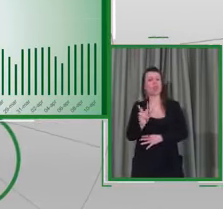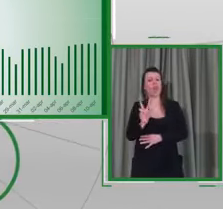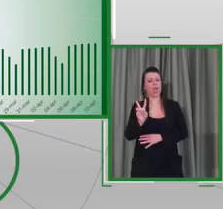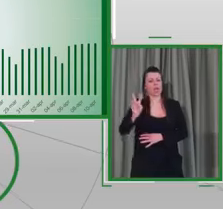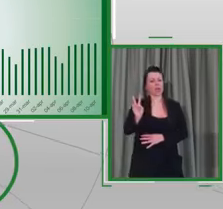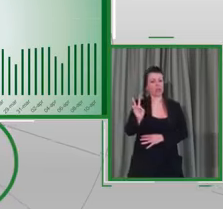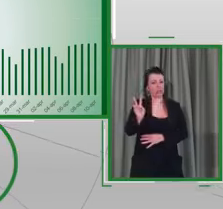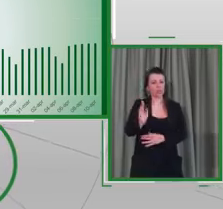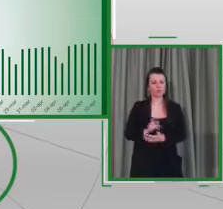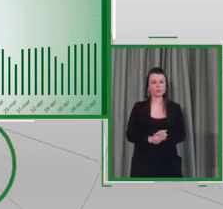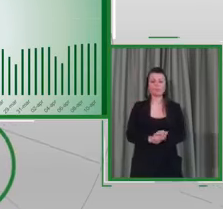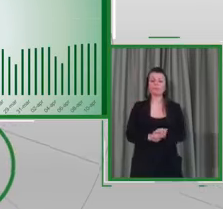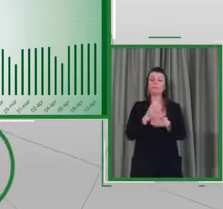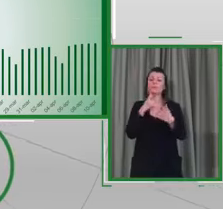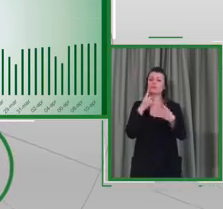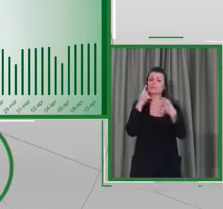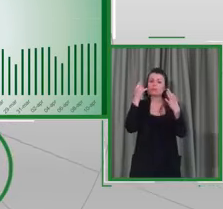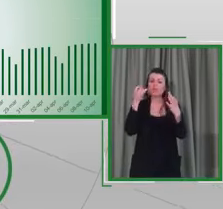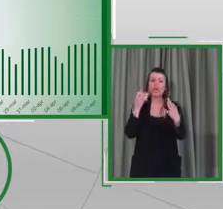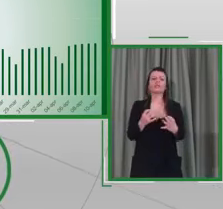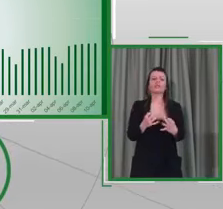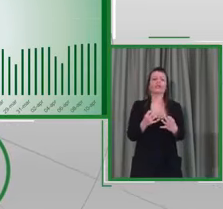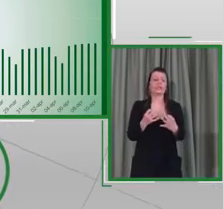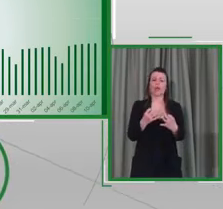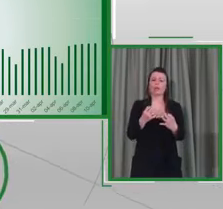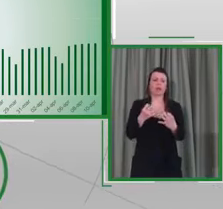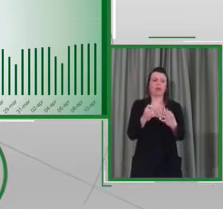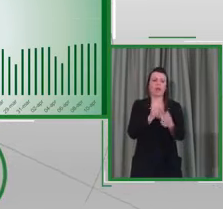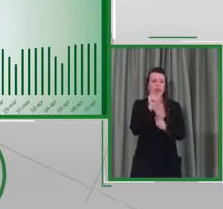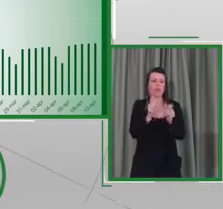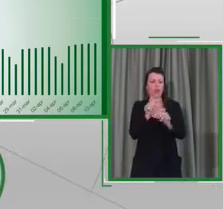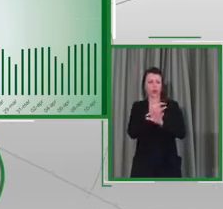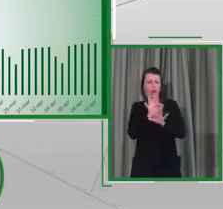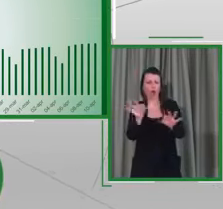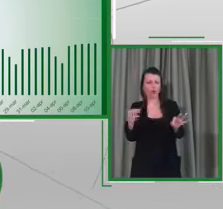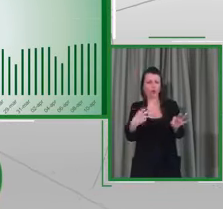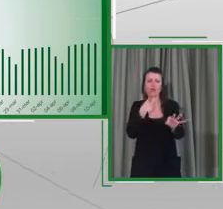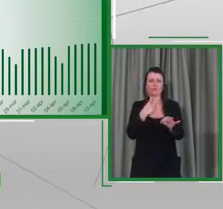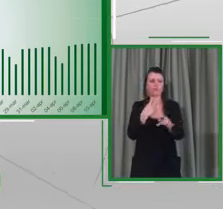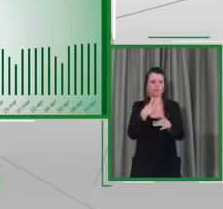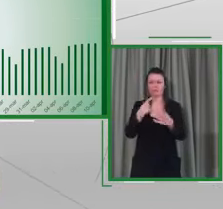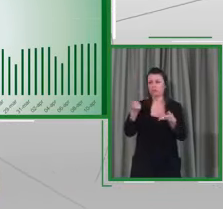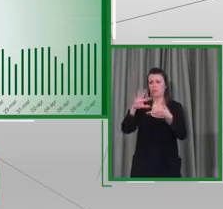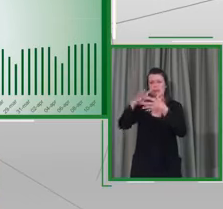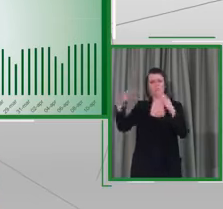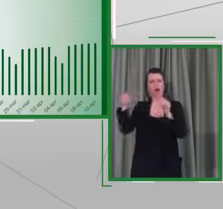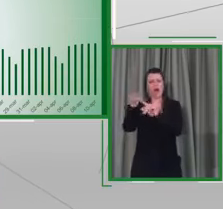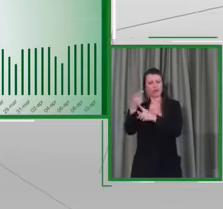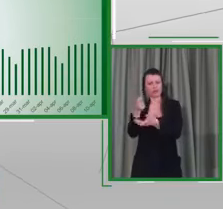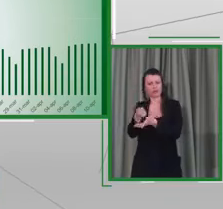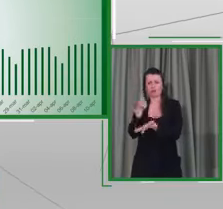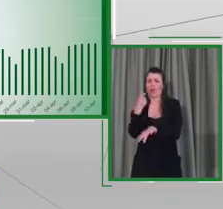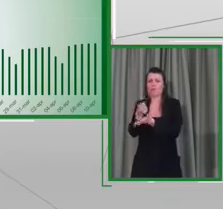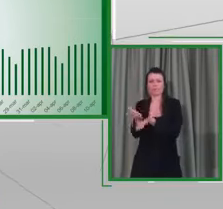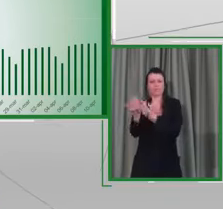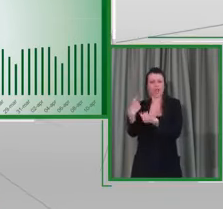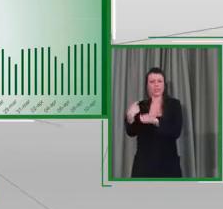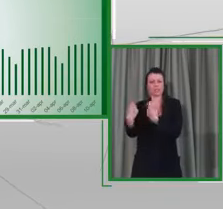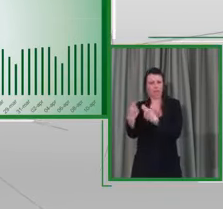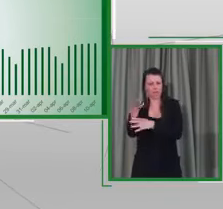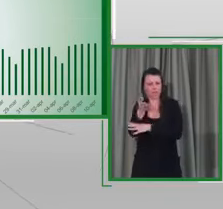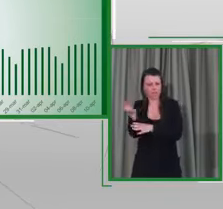ci sono persone che hanno dovuto fare la spesa per pasqua sicuramente ci sono gli spostamenti